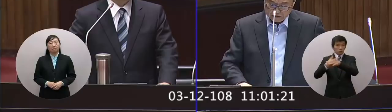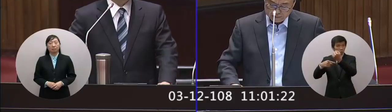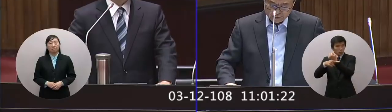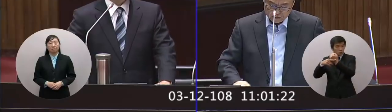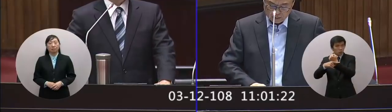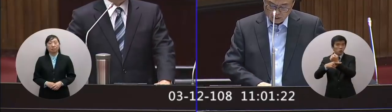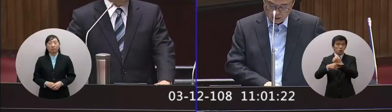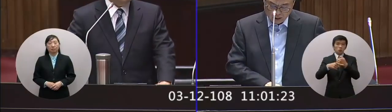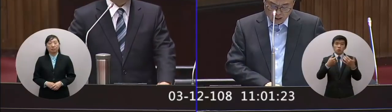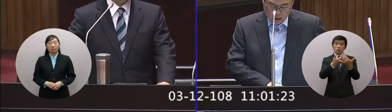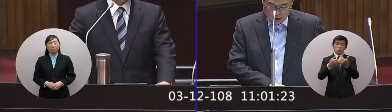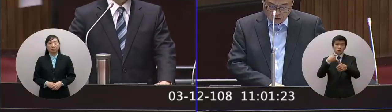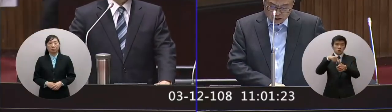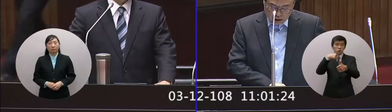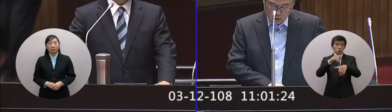育人才，